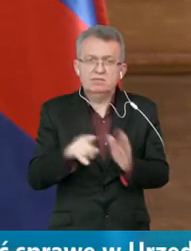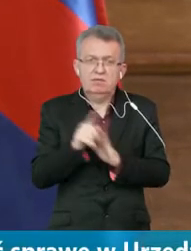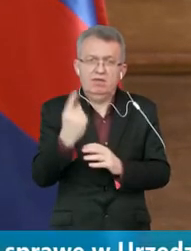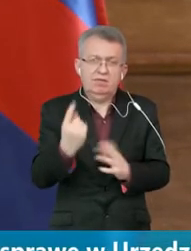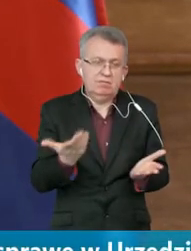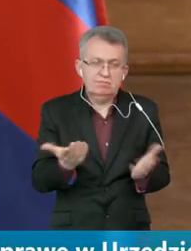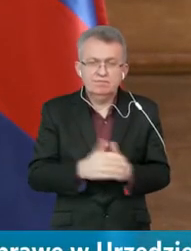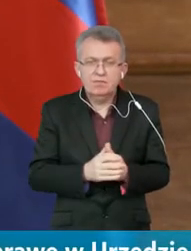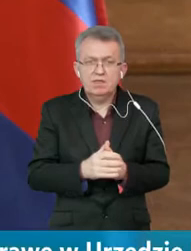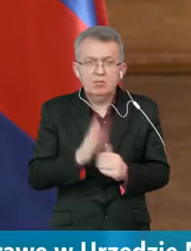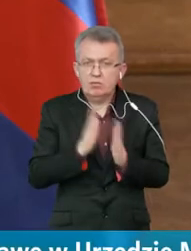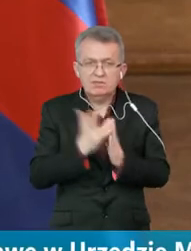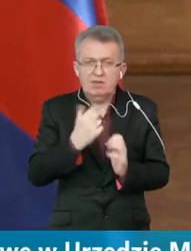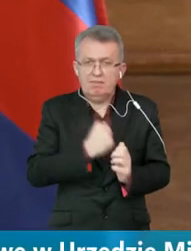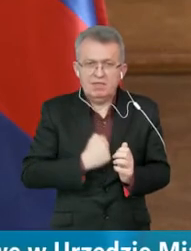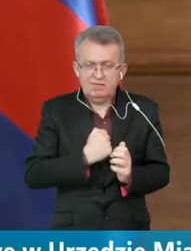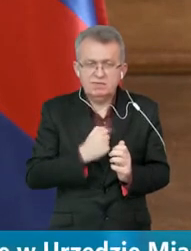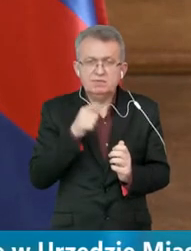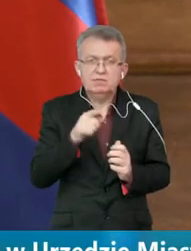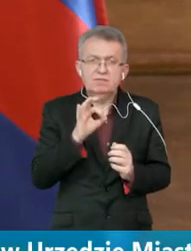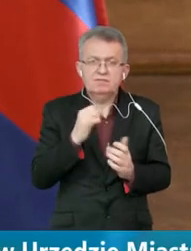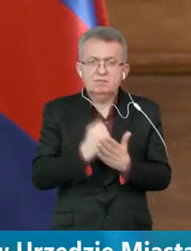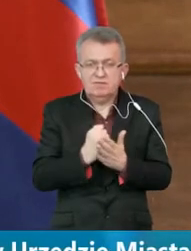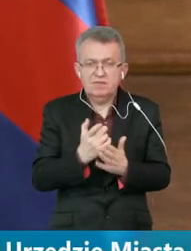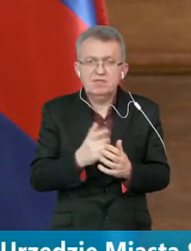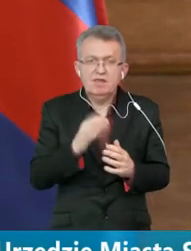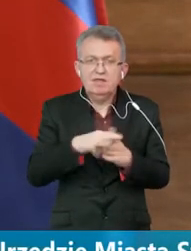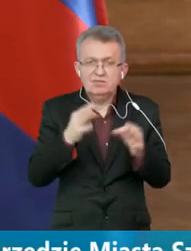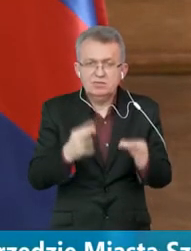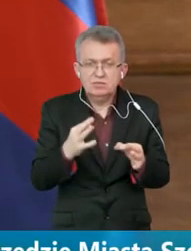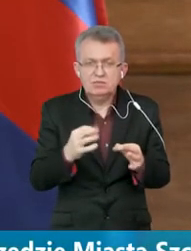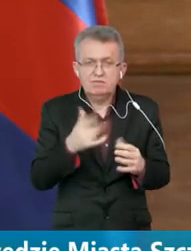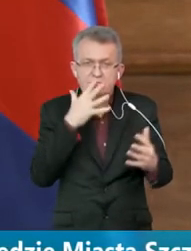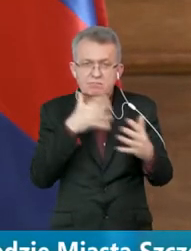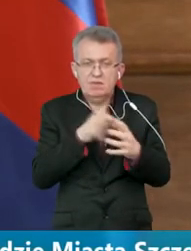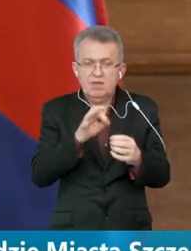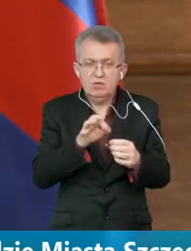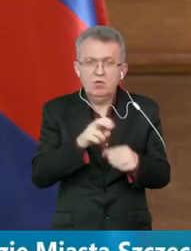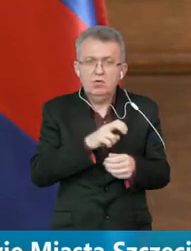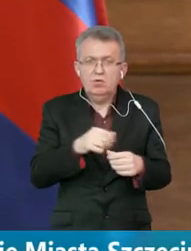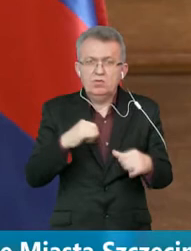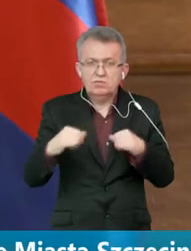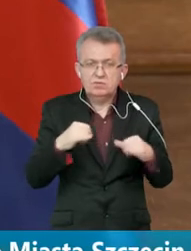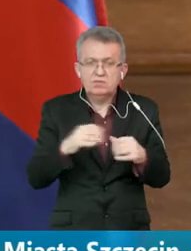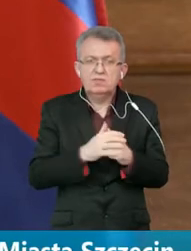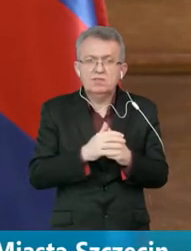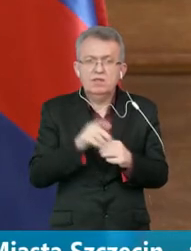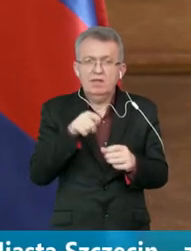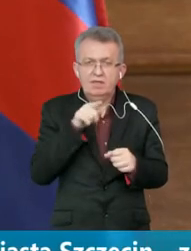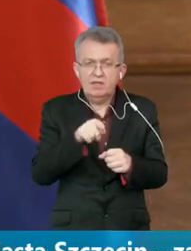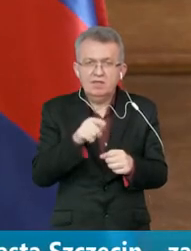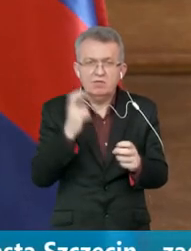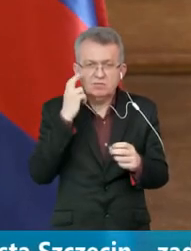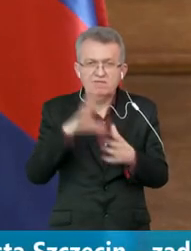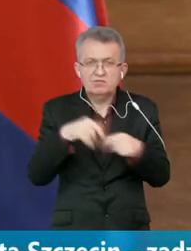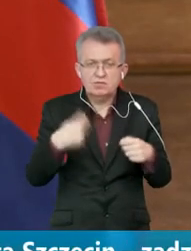będzie miała miejsce, więc o to się proszę nie obawiać. Na dzisiaj według projektu tego rozporządzenia takie rozumiemy w